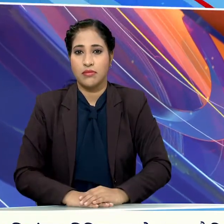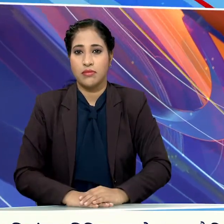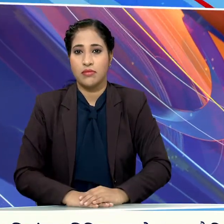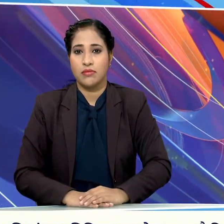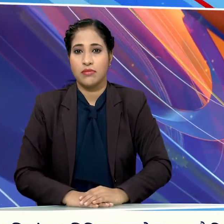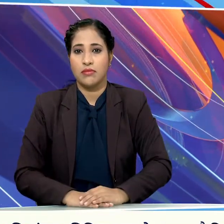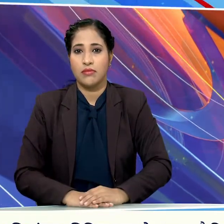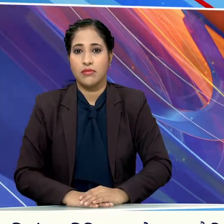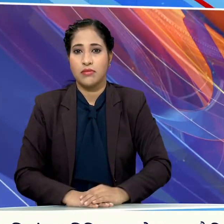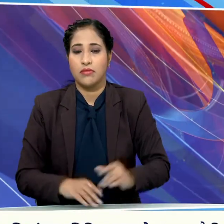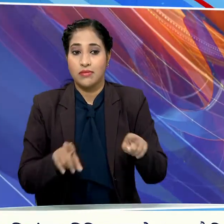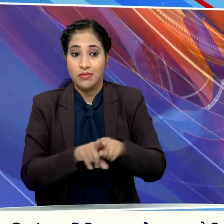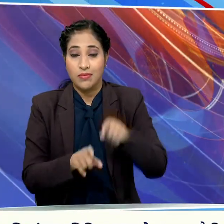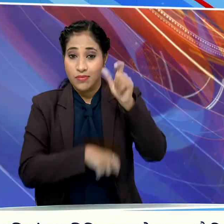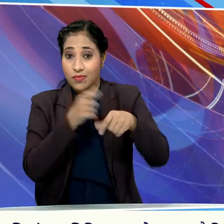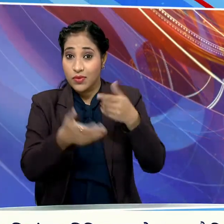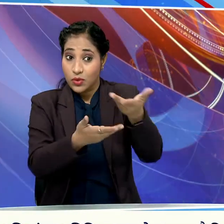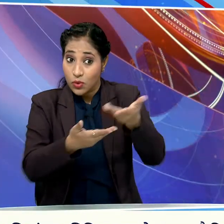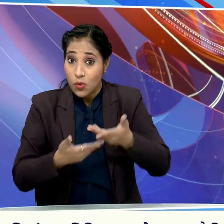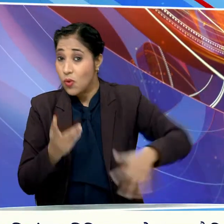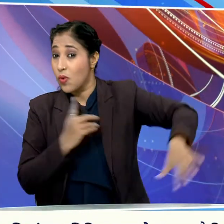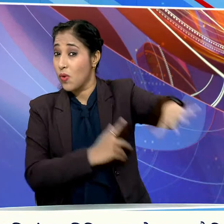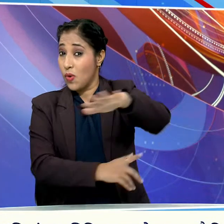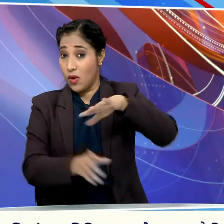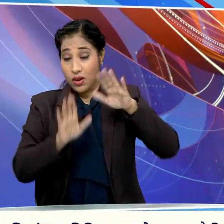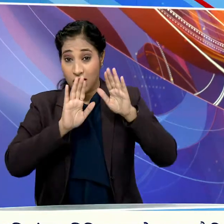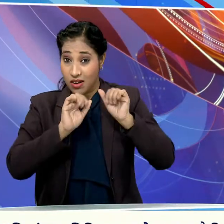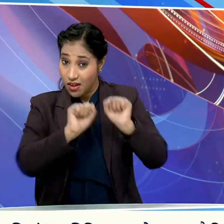जेटलो अभिनंदन आपने आपू,